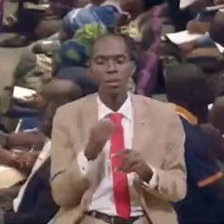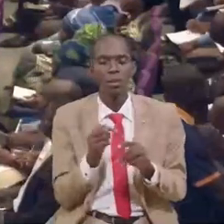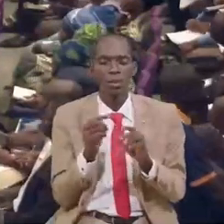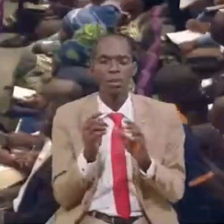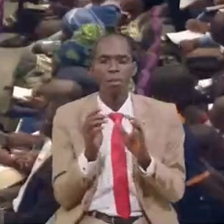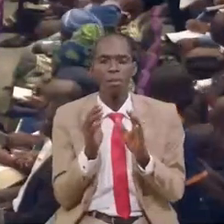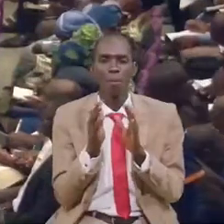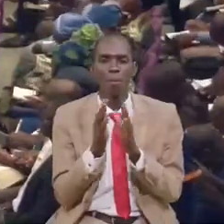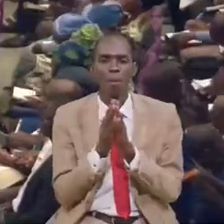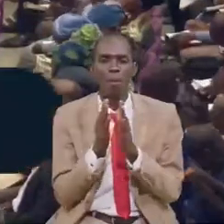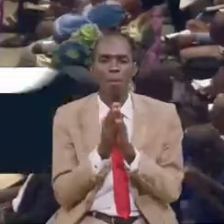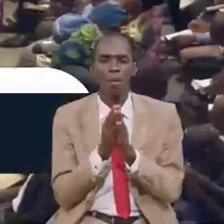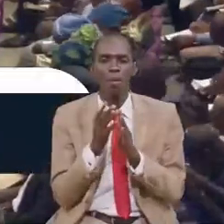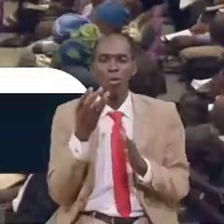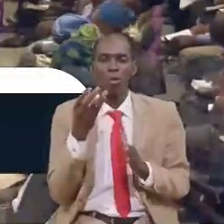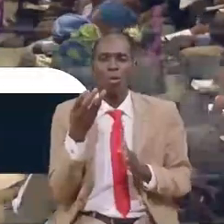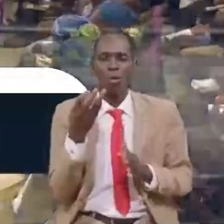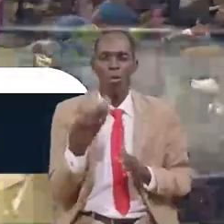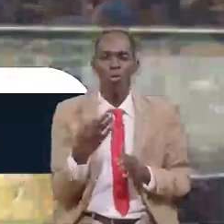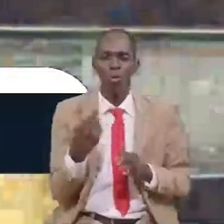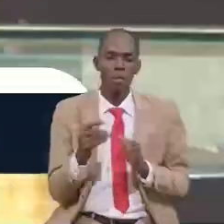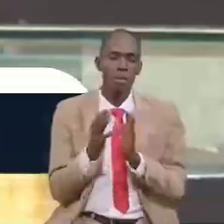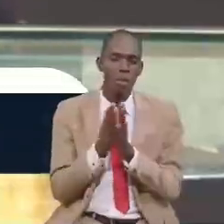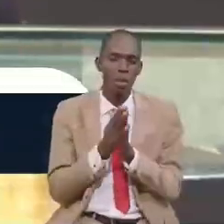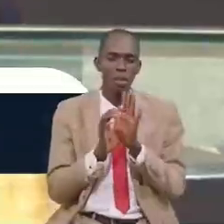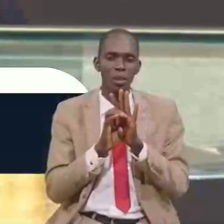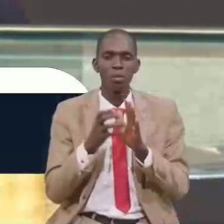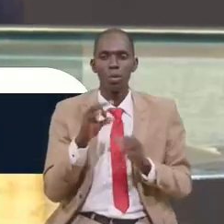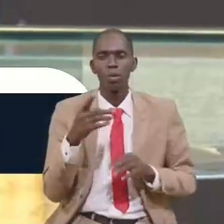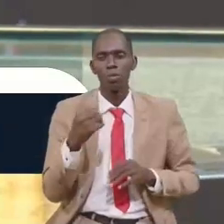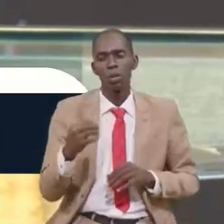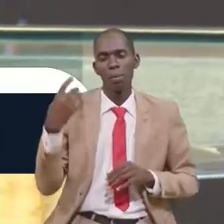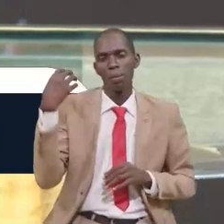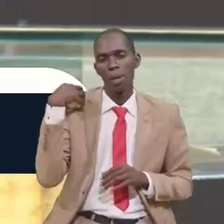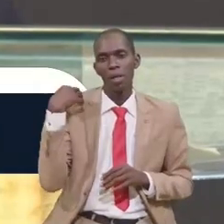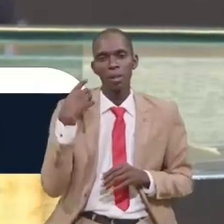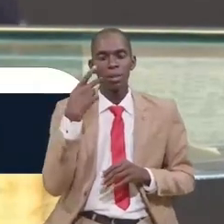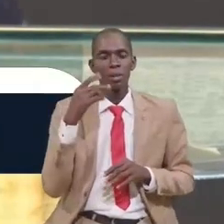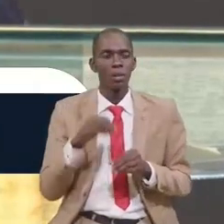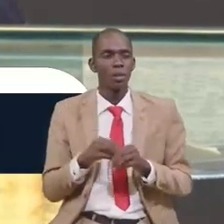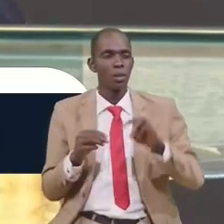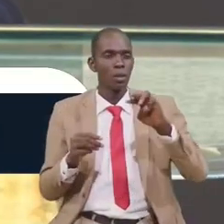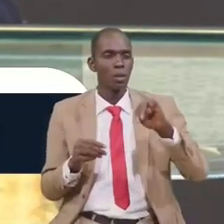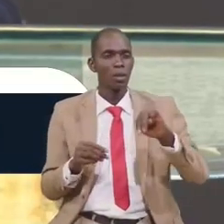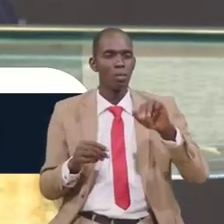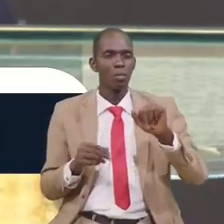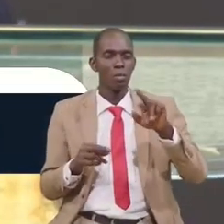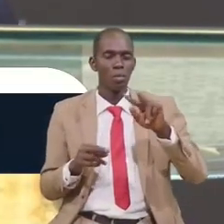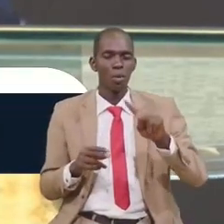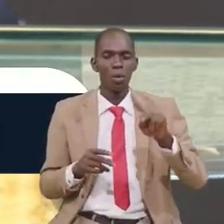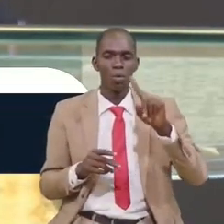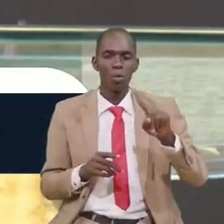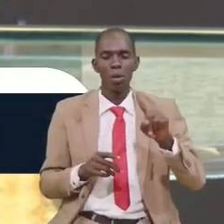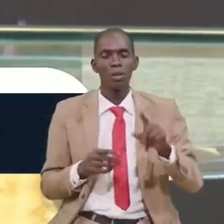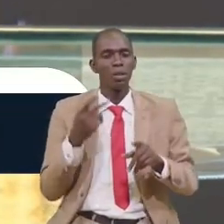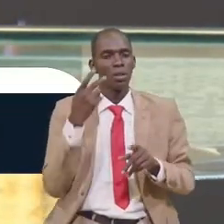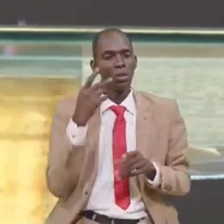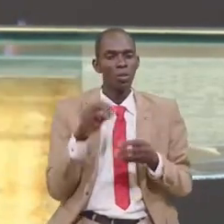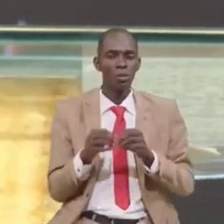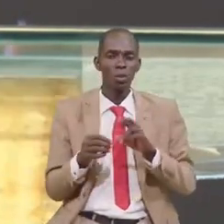modèle de prière du Maître. Allons, retournons à Marc 1, numéro 2 ici. Sont de